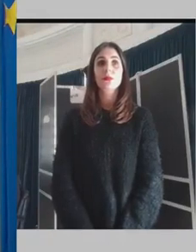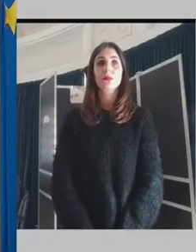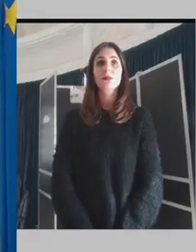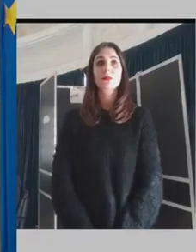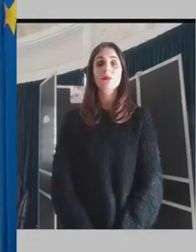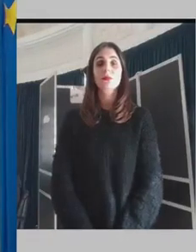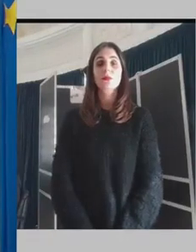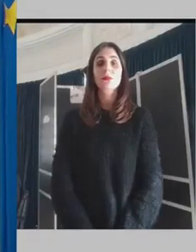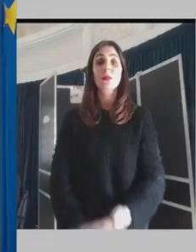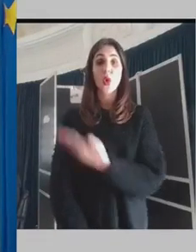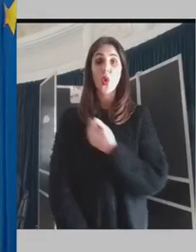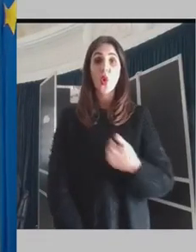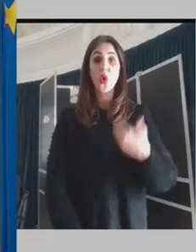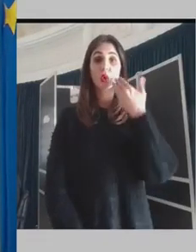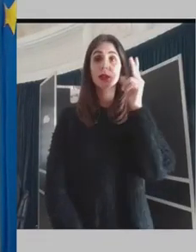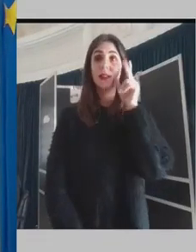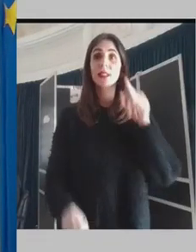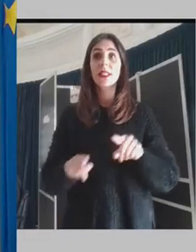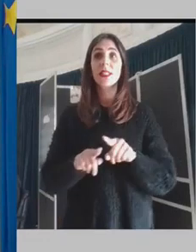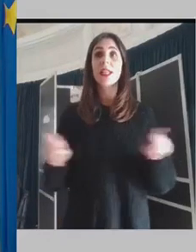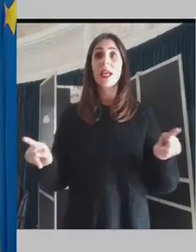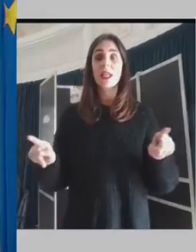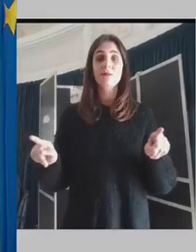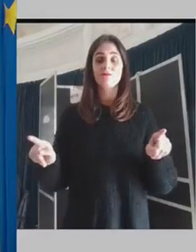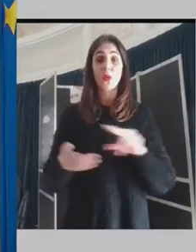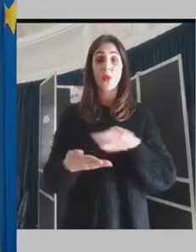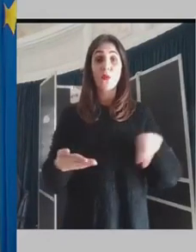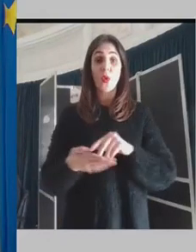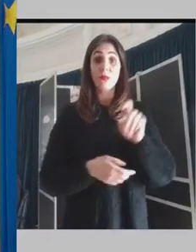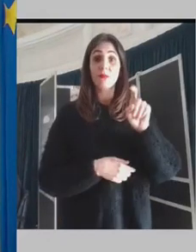Allora, consiglieri, potete registrarvi.